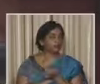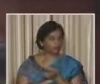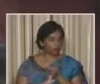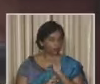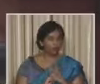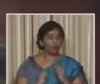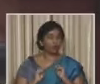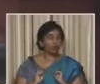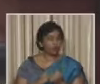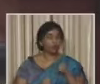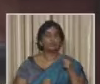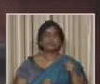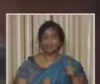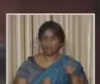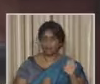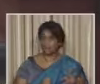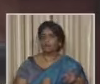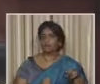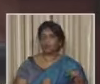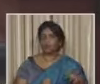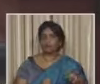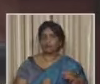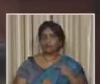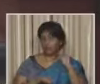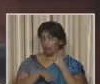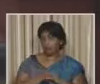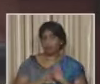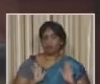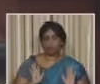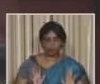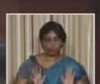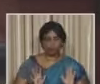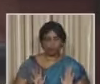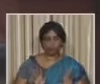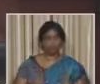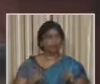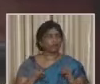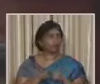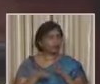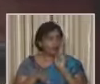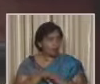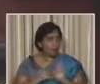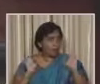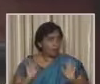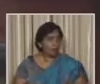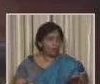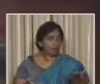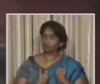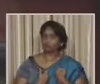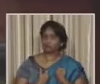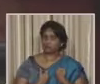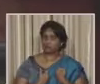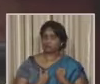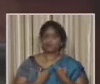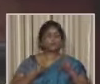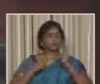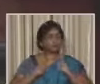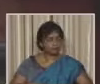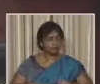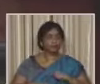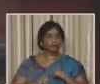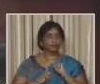மேற்கொண்ட முயற்சிதான் இங்கே இருக்கின்றது. அதனை நாங்கள் தீர்த்து கொள்ள வேண்டும், இதனை தெளிவுபடுத்திக் கொள்ள வேண்டும், இது அவசியம். அடுத்ததாக,